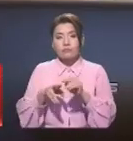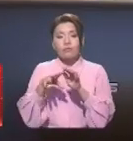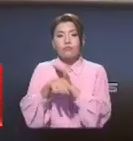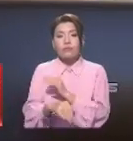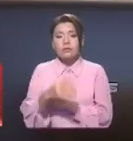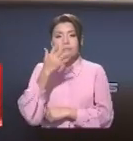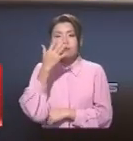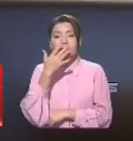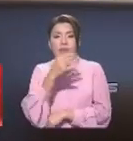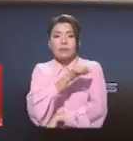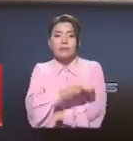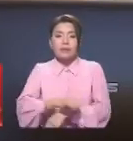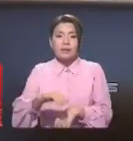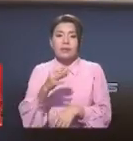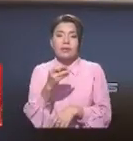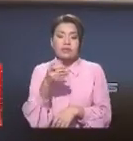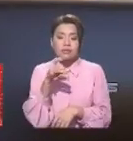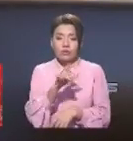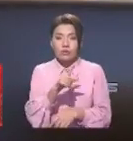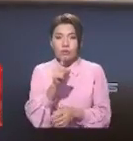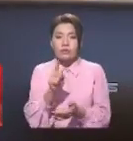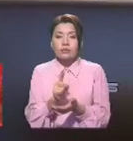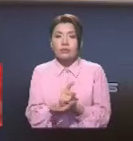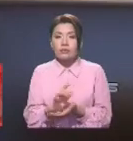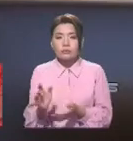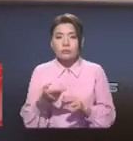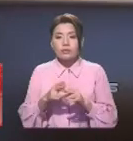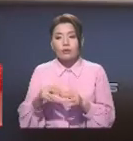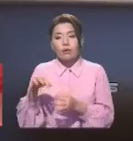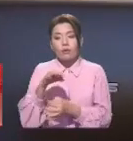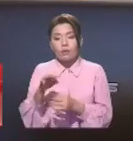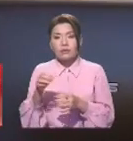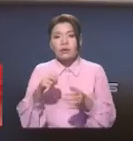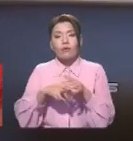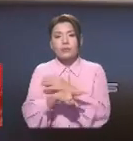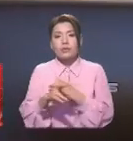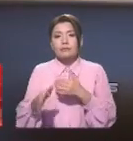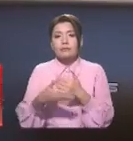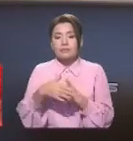иностранных менеджеров, не должен быть выведен из орбиты уголовного преследования.